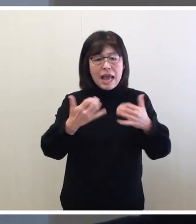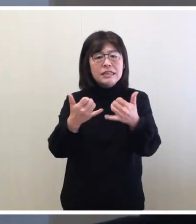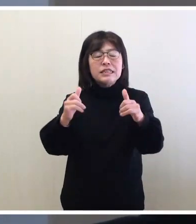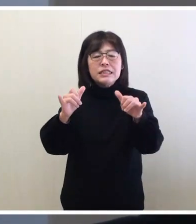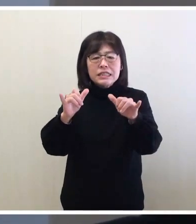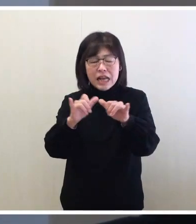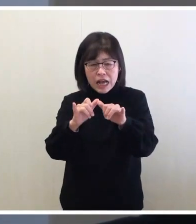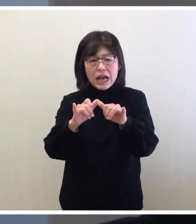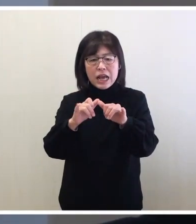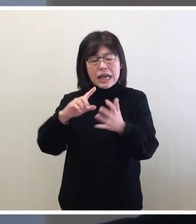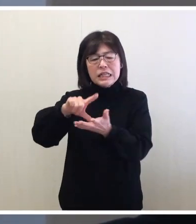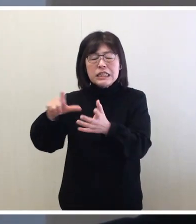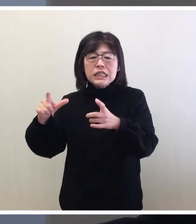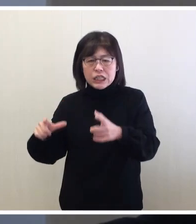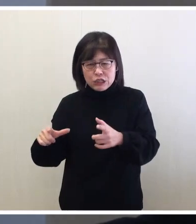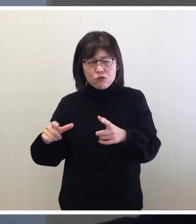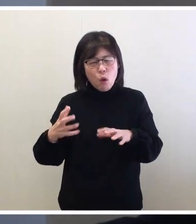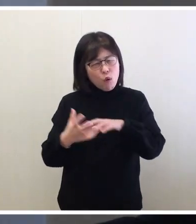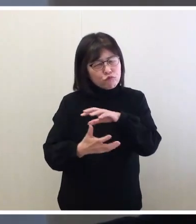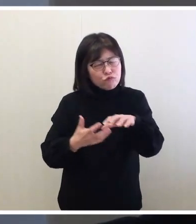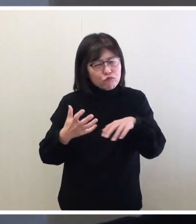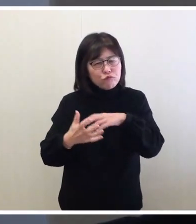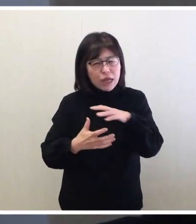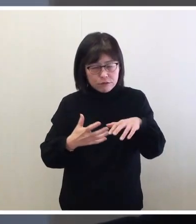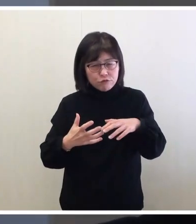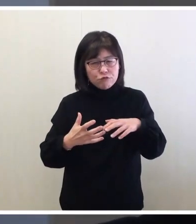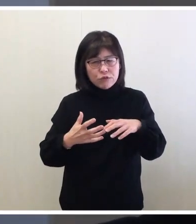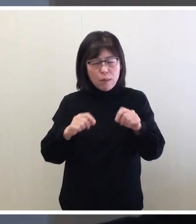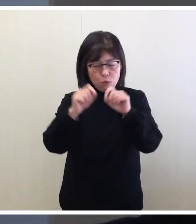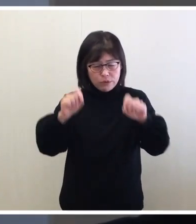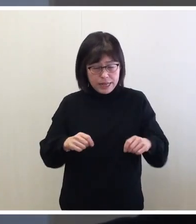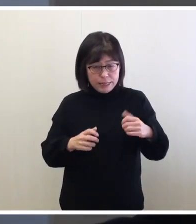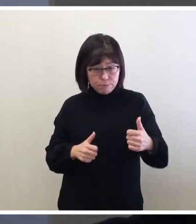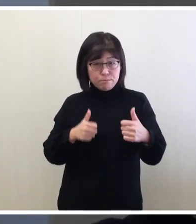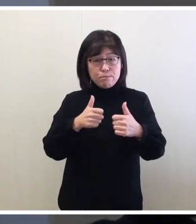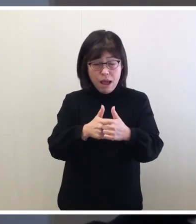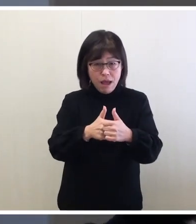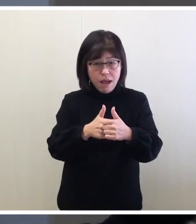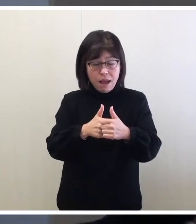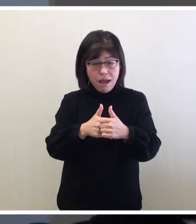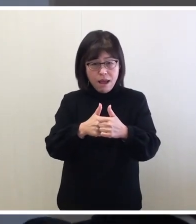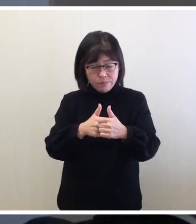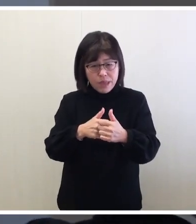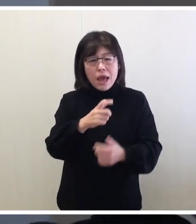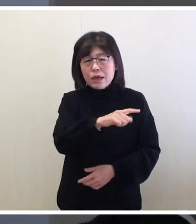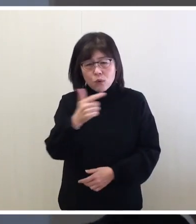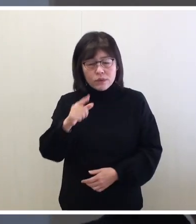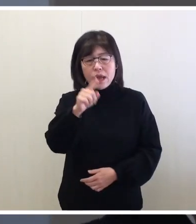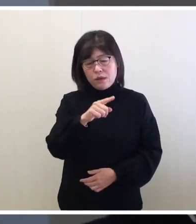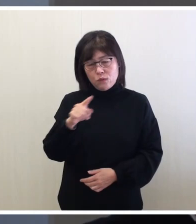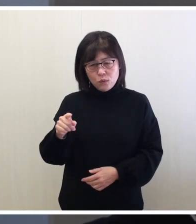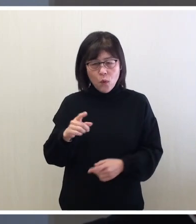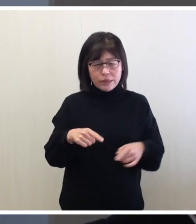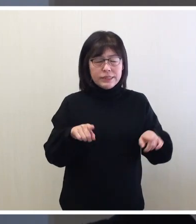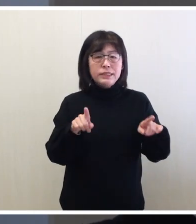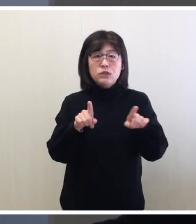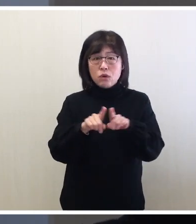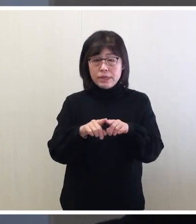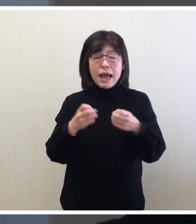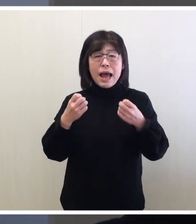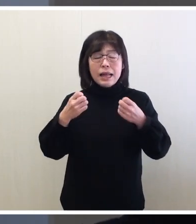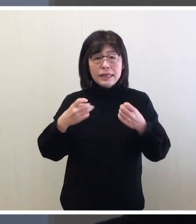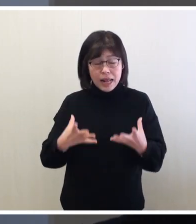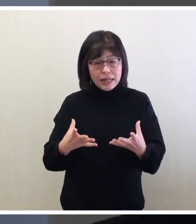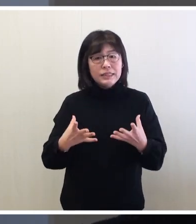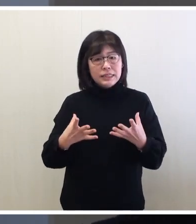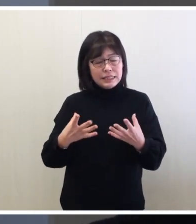世界、社会、地域の複雑な課題に果敢に挑み、他者や異なる分野の人々と協働しなが